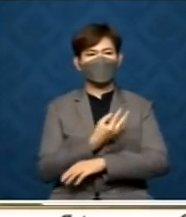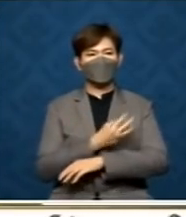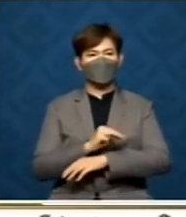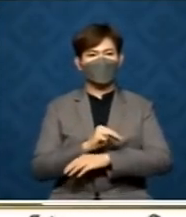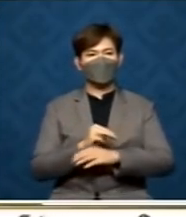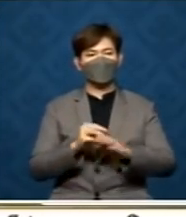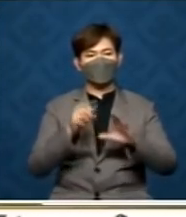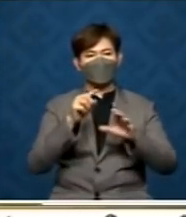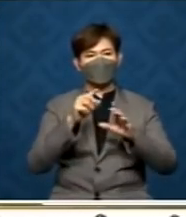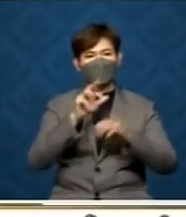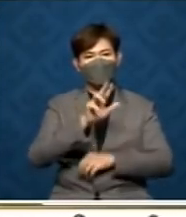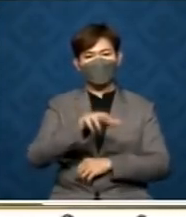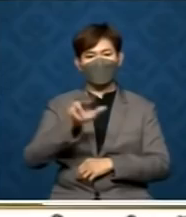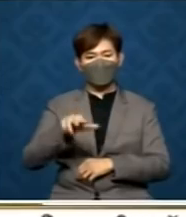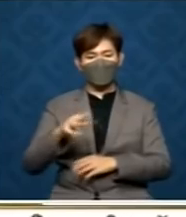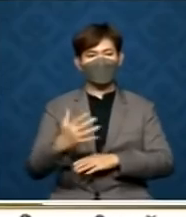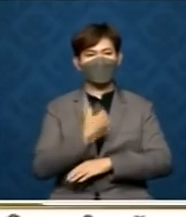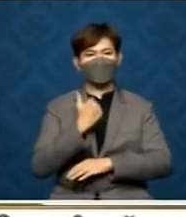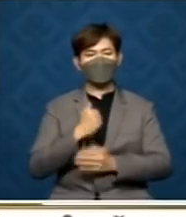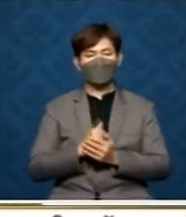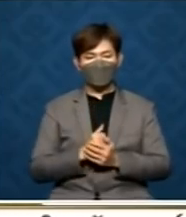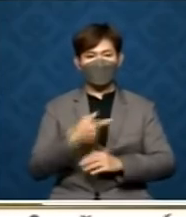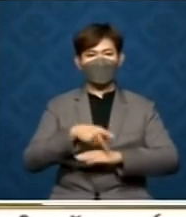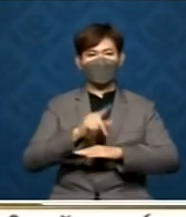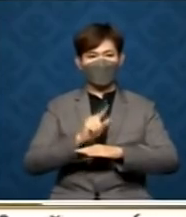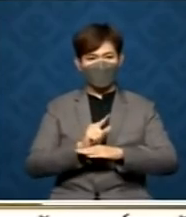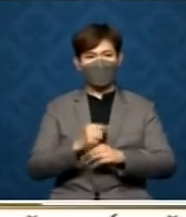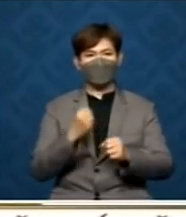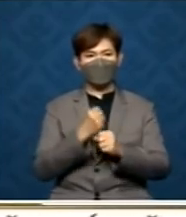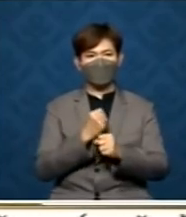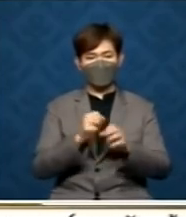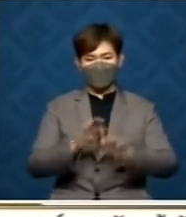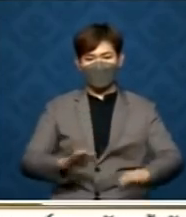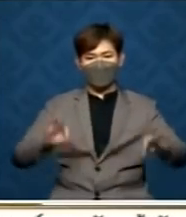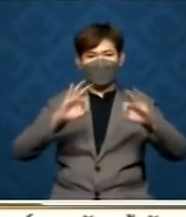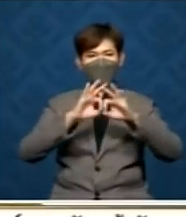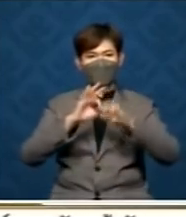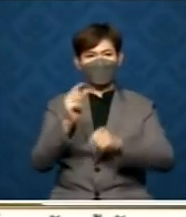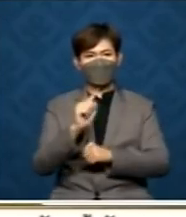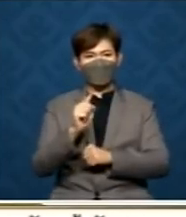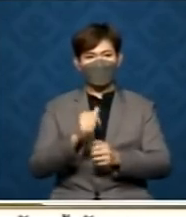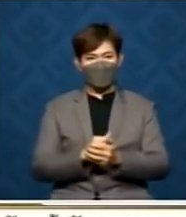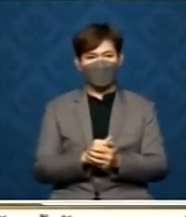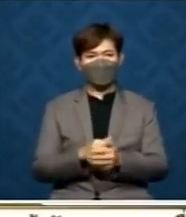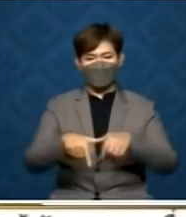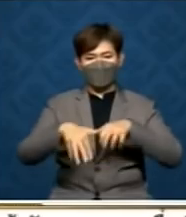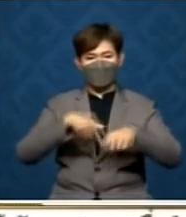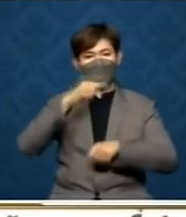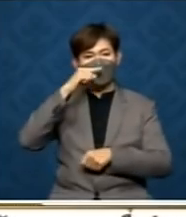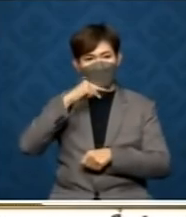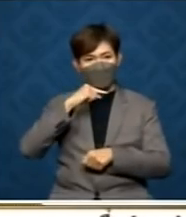เพื่อไทยครับจับเวลานับการทำงานอันสำคัญแฟนพี่น้องประชา